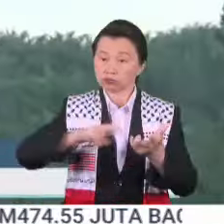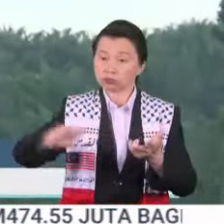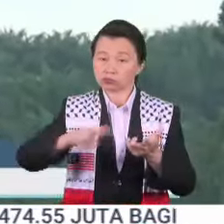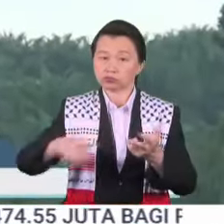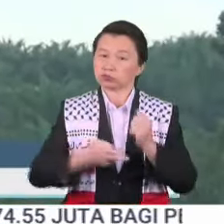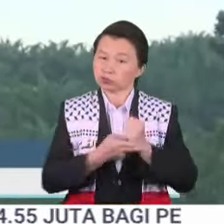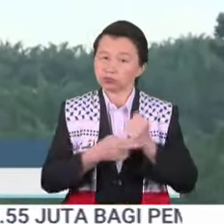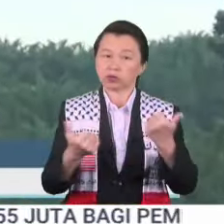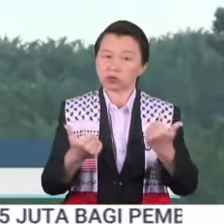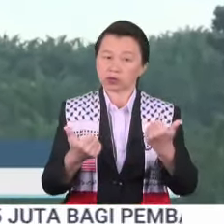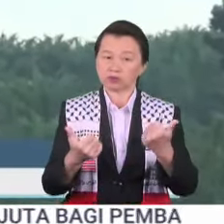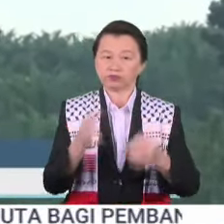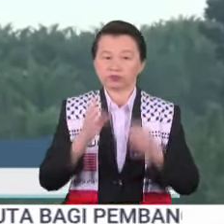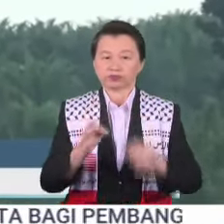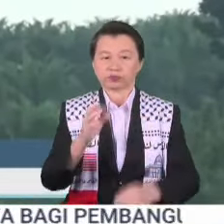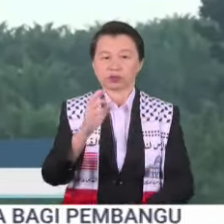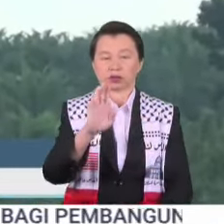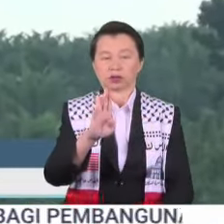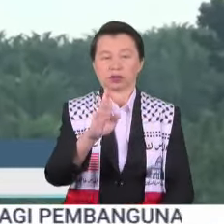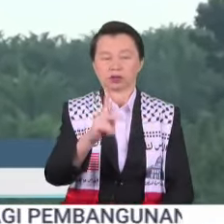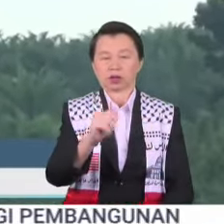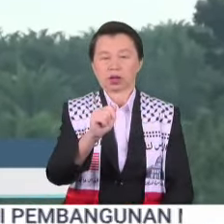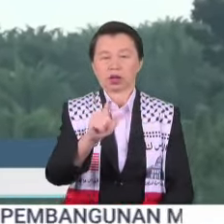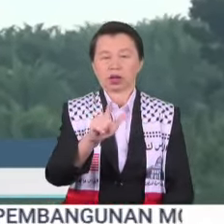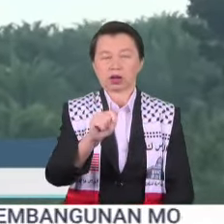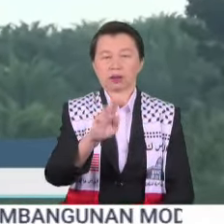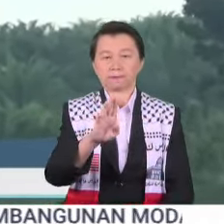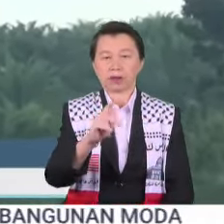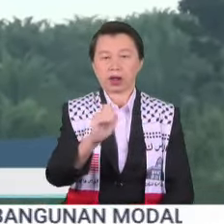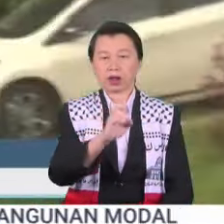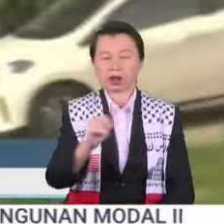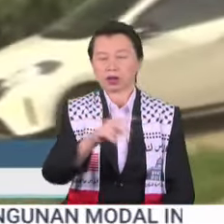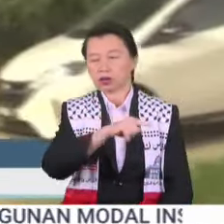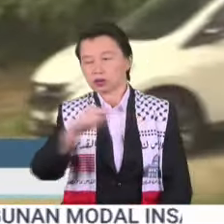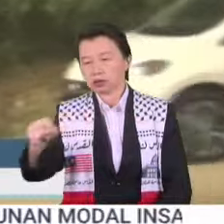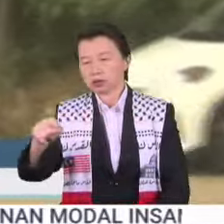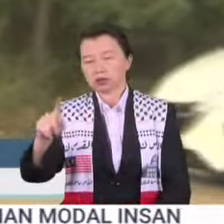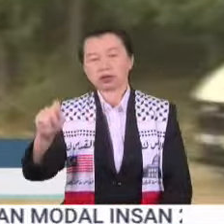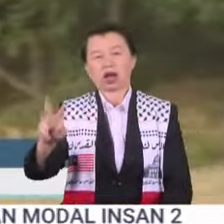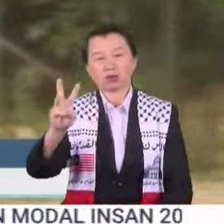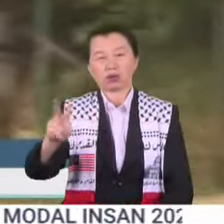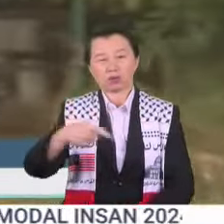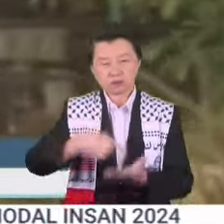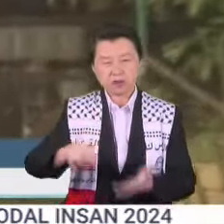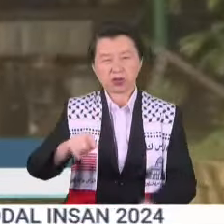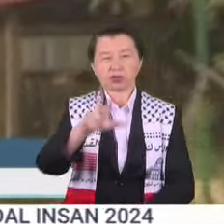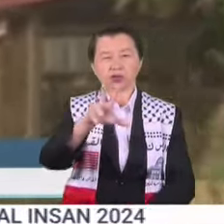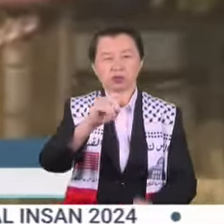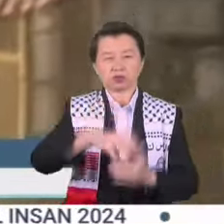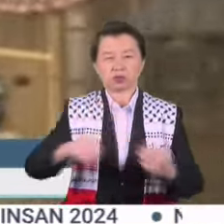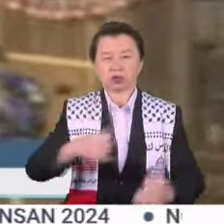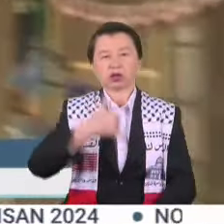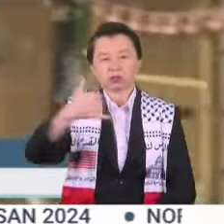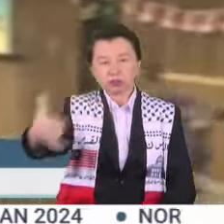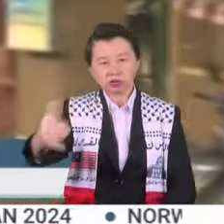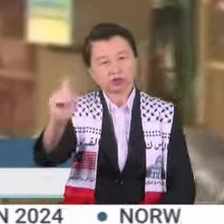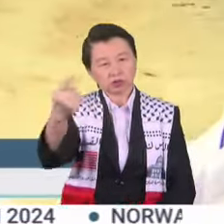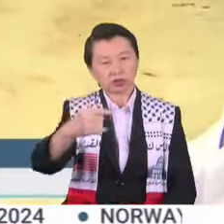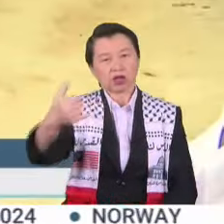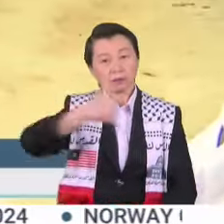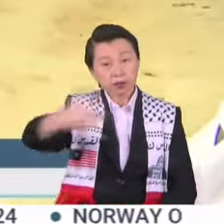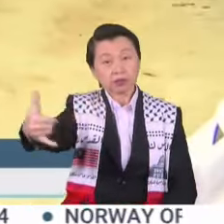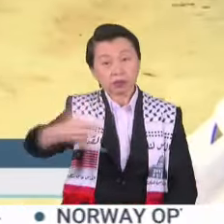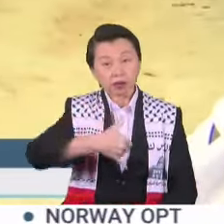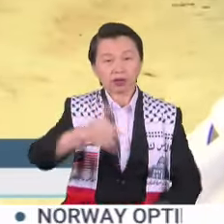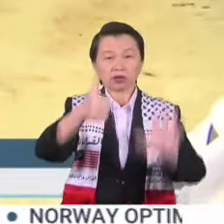lah. Kalau dari Kelabakan pergi ke Tawau sebenarnya lebih kurang RM30. Pergi saja balik RM30. Itu tidak